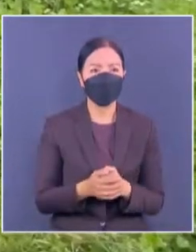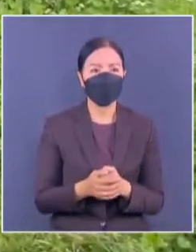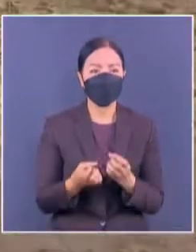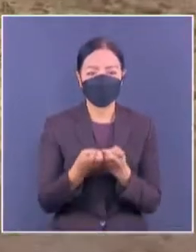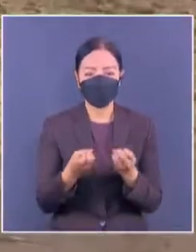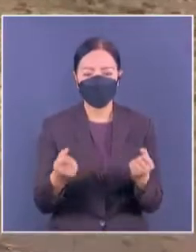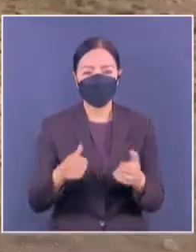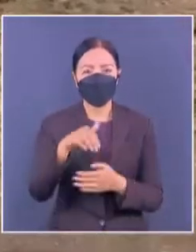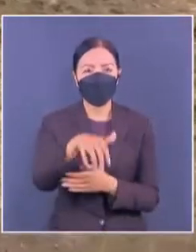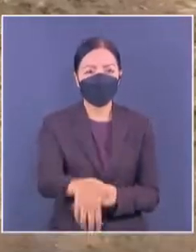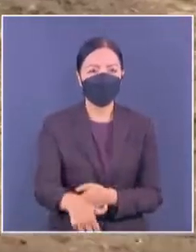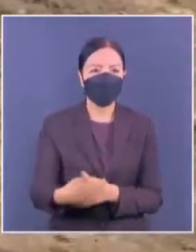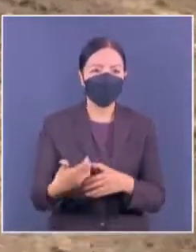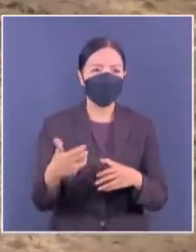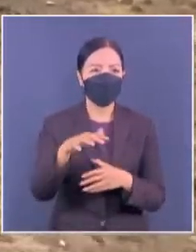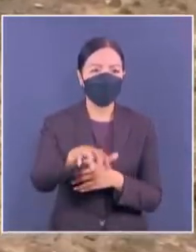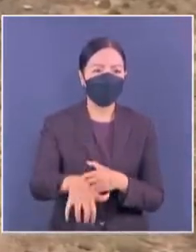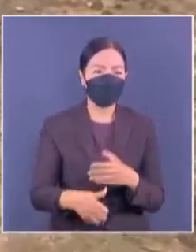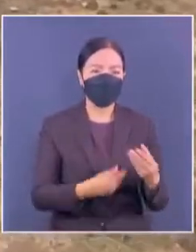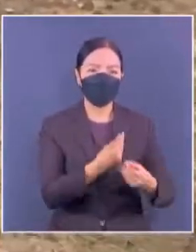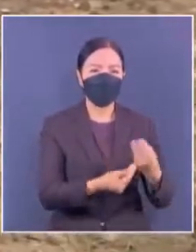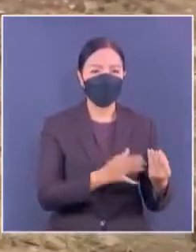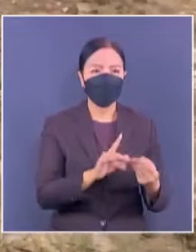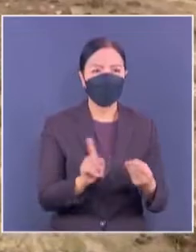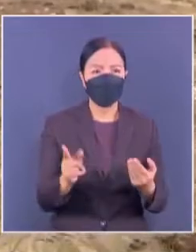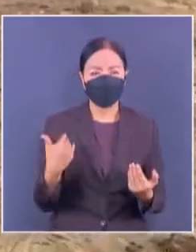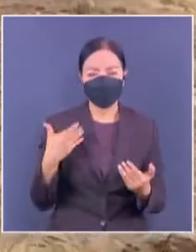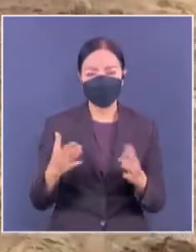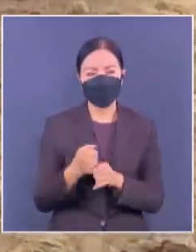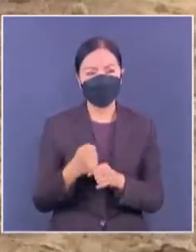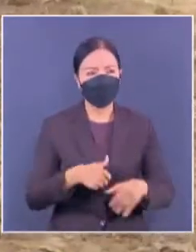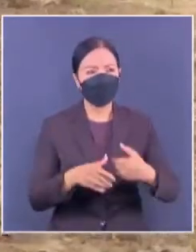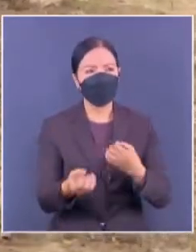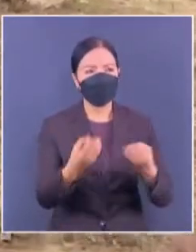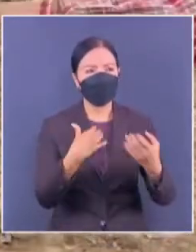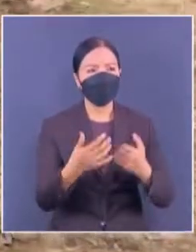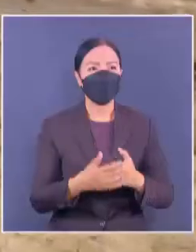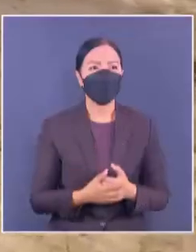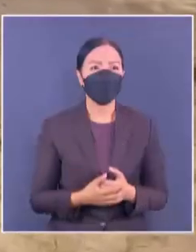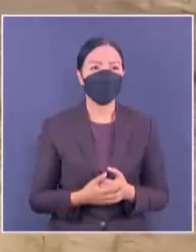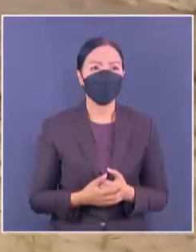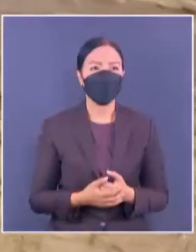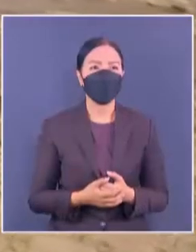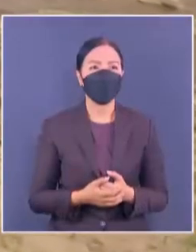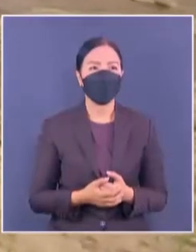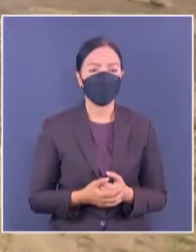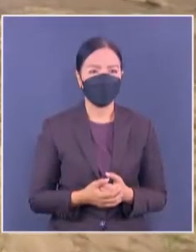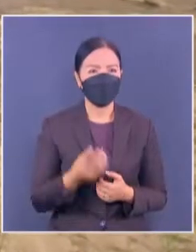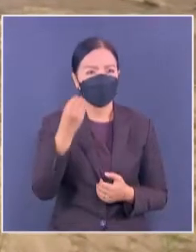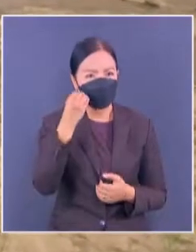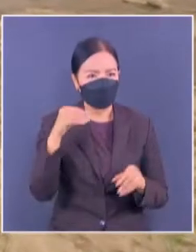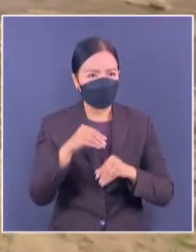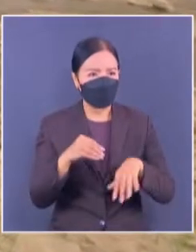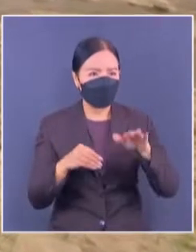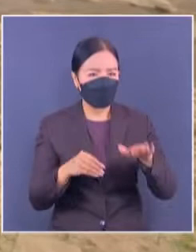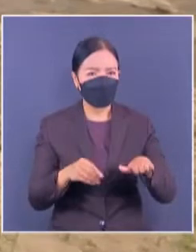ทรายดูดทรายไปขาย ครับ แต่พอมีคนเข้ามาทำชาวบ้านเขาก็ร้องเรียนฮะชาวบ้านที่อยู่ใกล้ๆกับจุดขุดทรายเนี่ยเขาก็มาร้